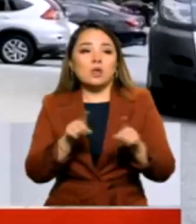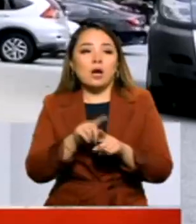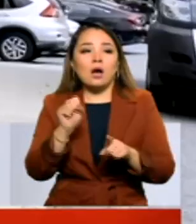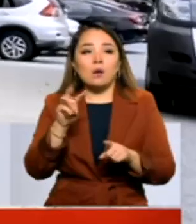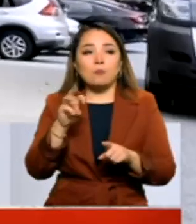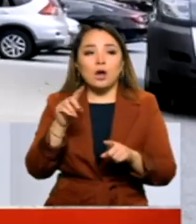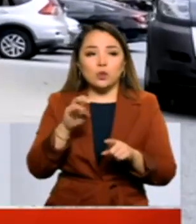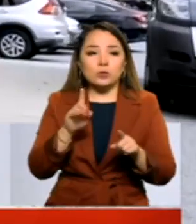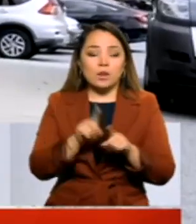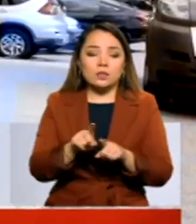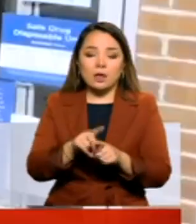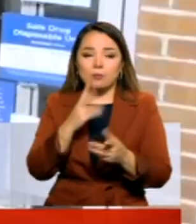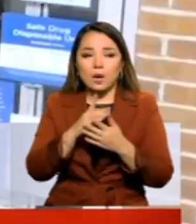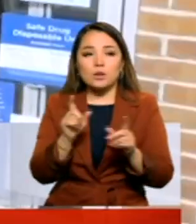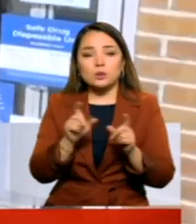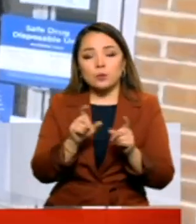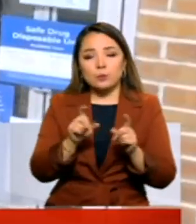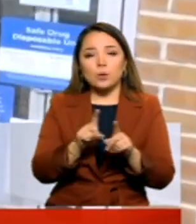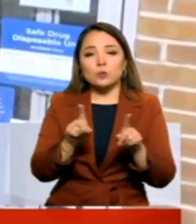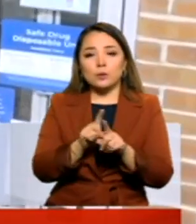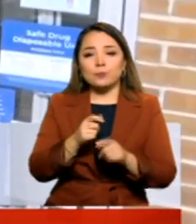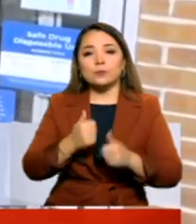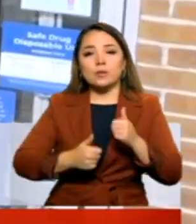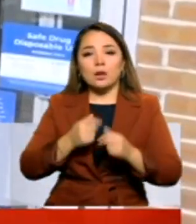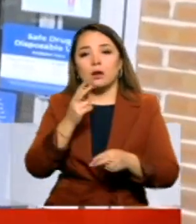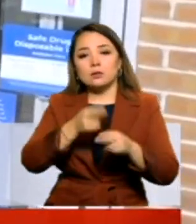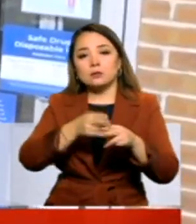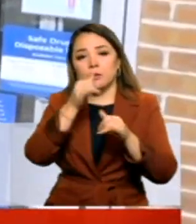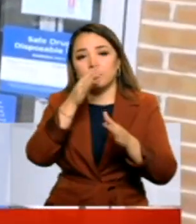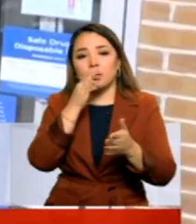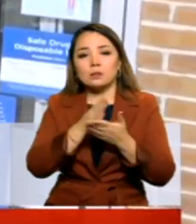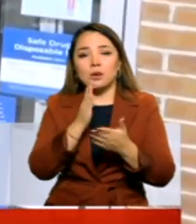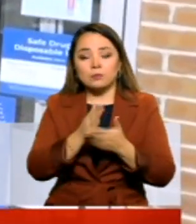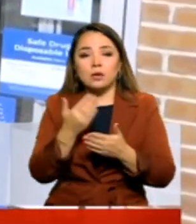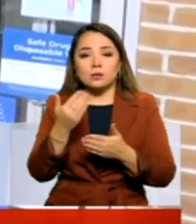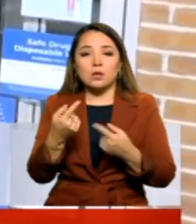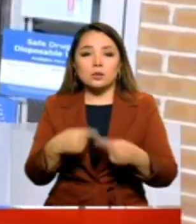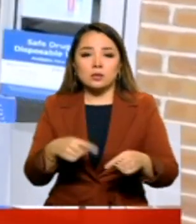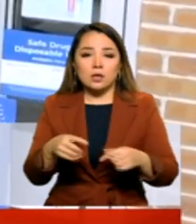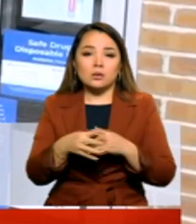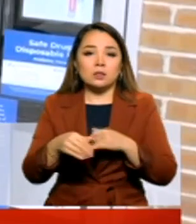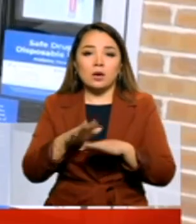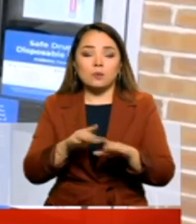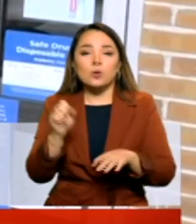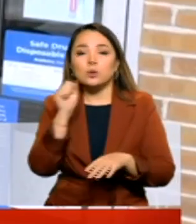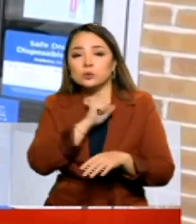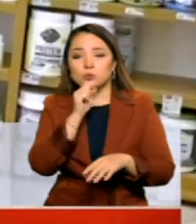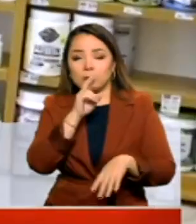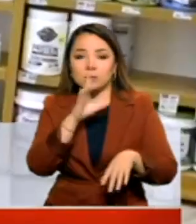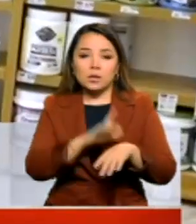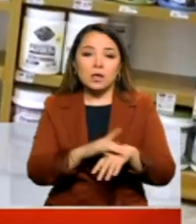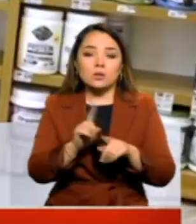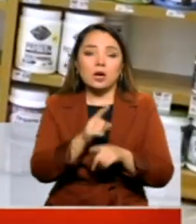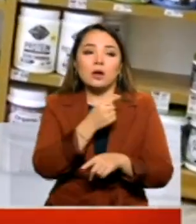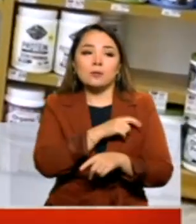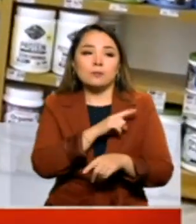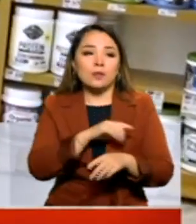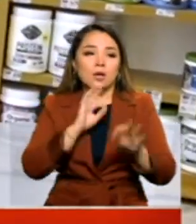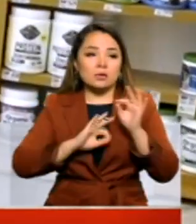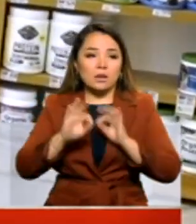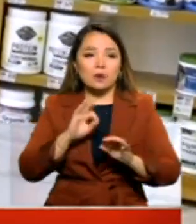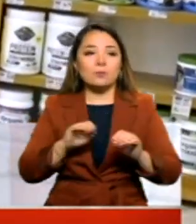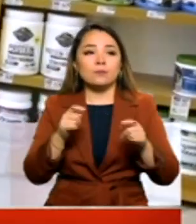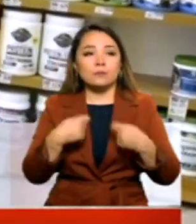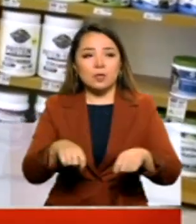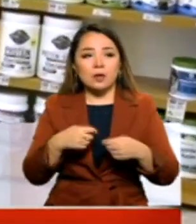мен Walmart секілді супермаркеттердің бәсекесіне төтеп бере алмай жатыр. Кей жерлерде ұрлықтың желіп кетуі де дәріханалардың негізгі